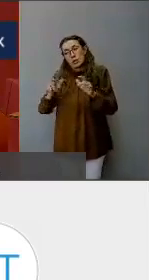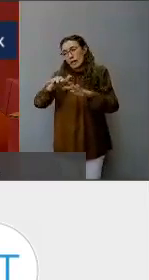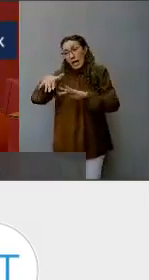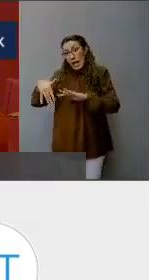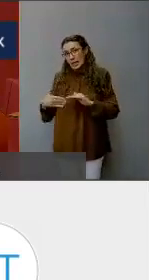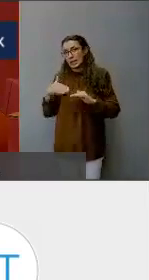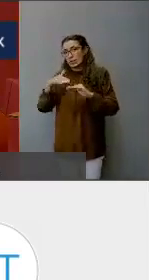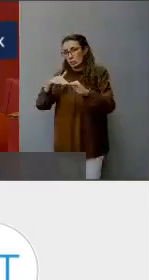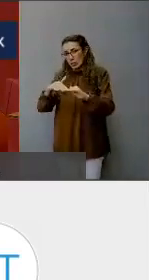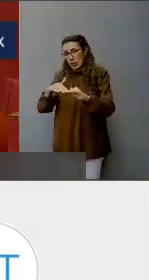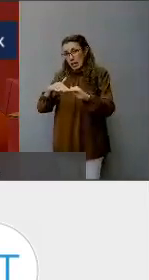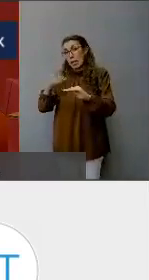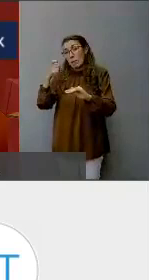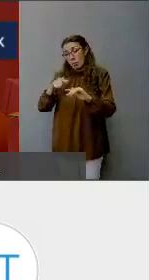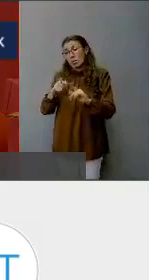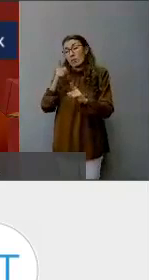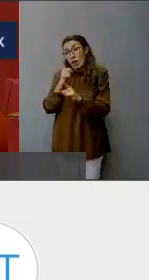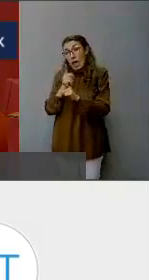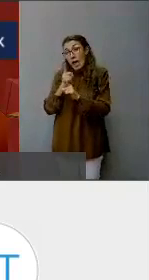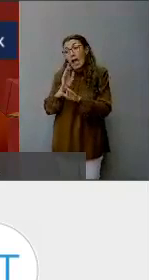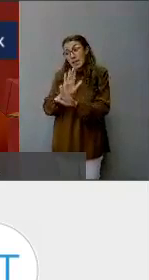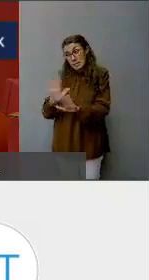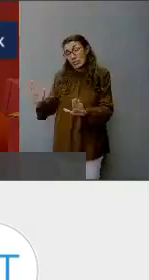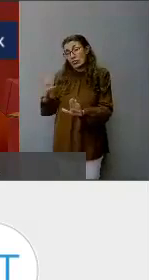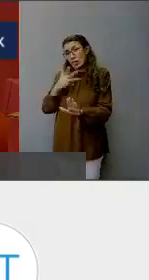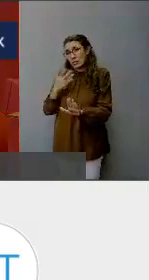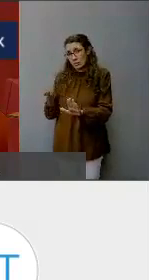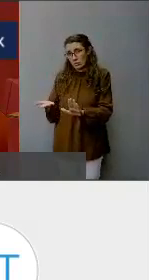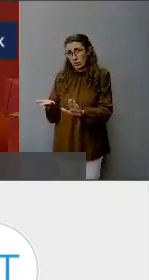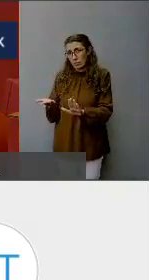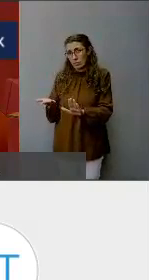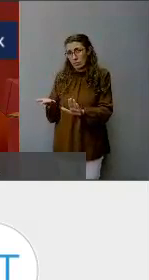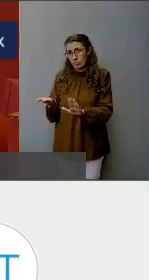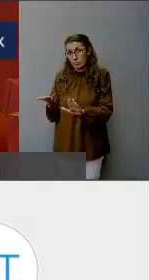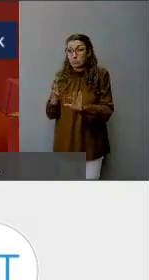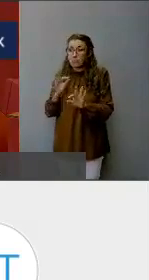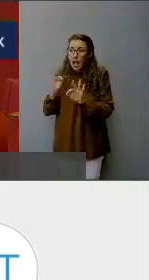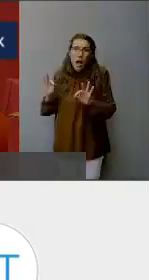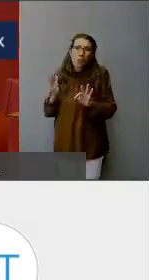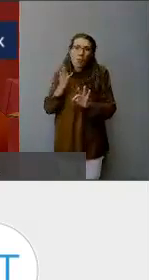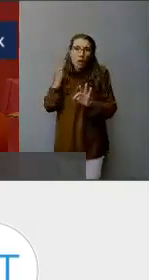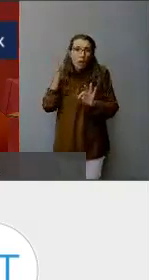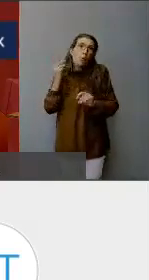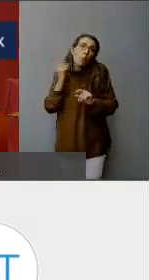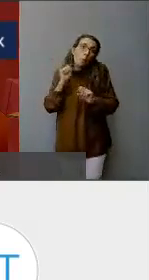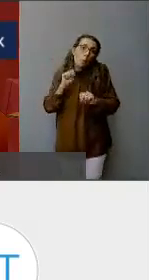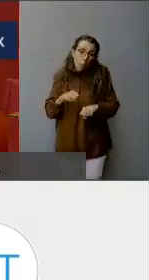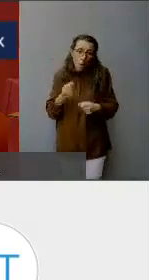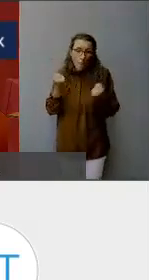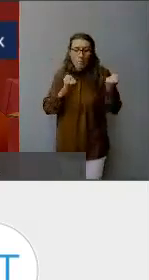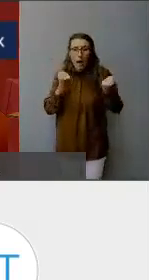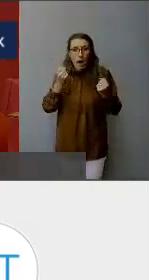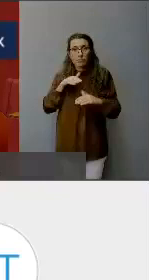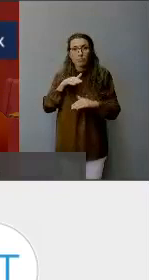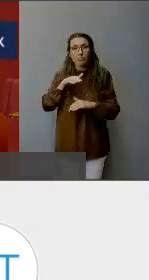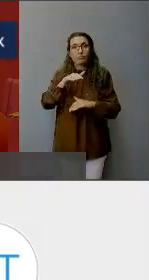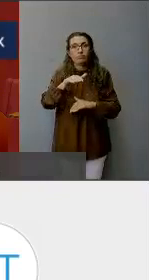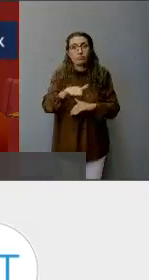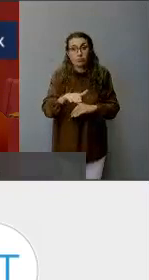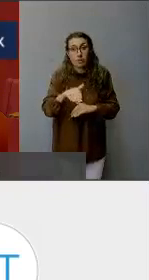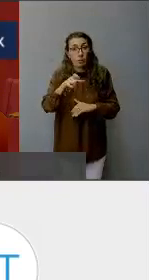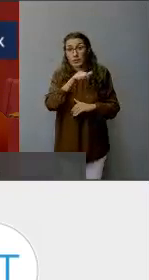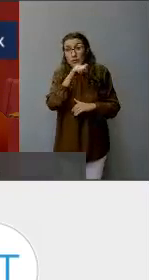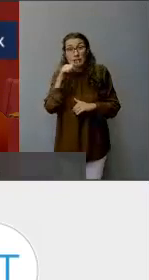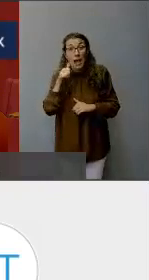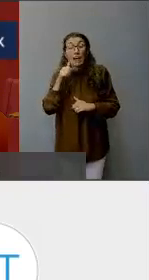le esigenze altrettanto e sacrosante dei residenti di poter accedere anche per un trasloco senza dover prendere una